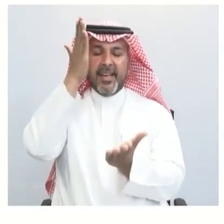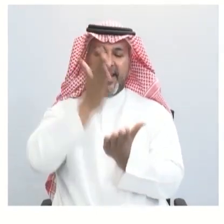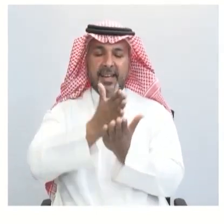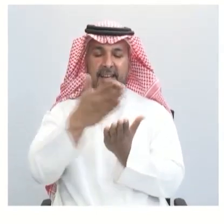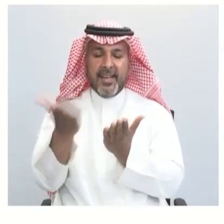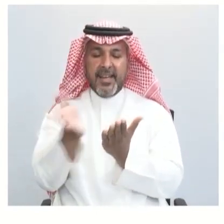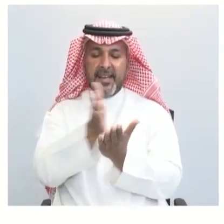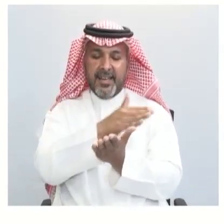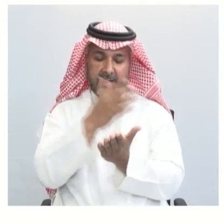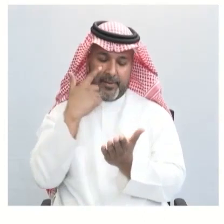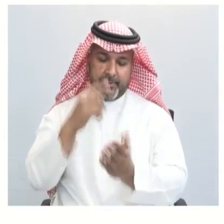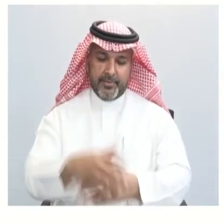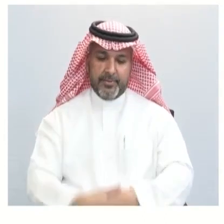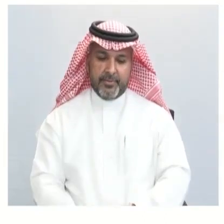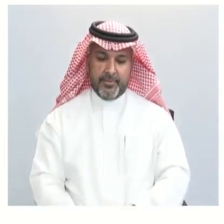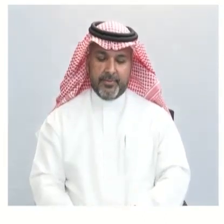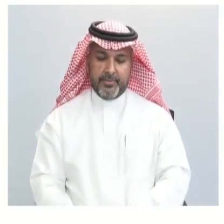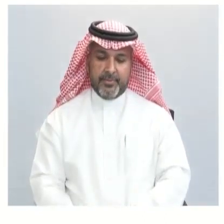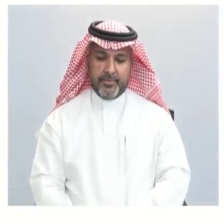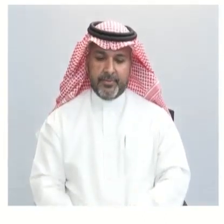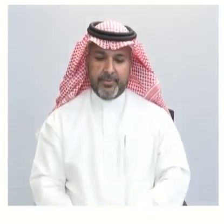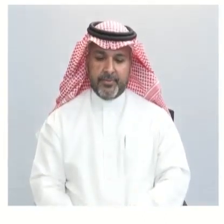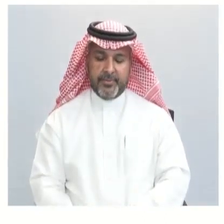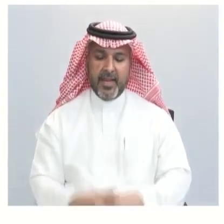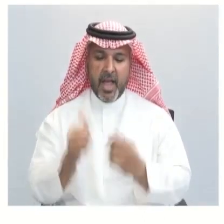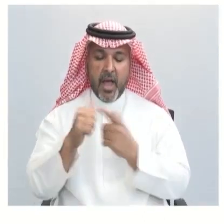الجزء الاول لو